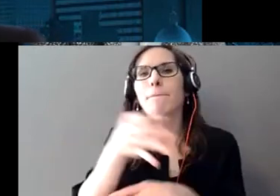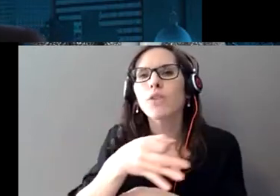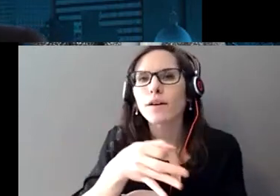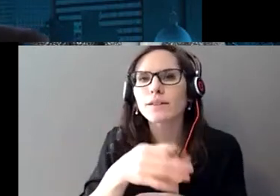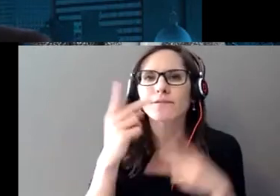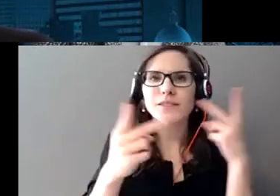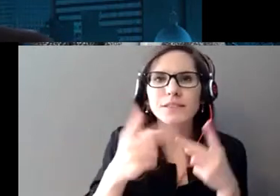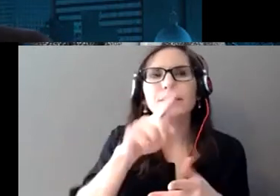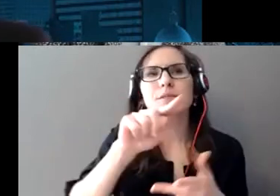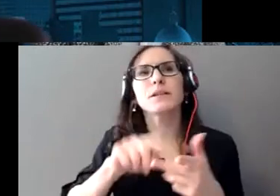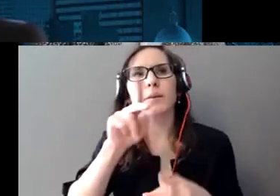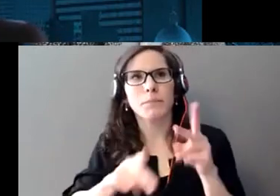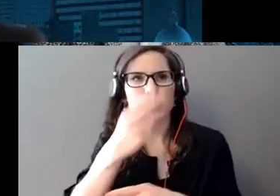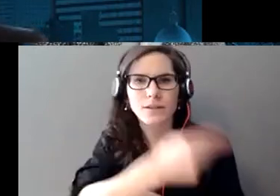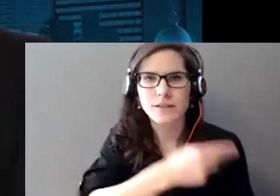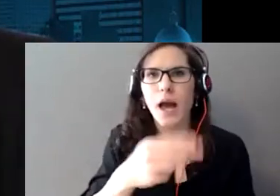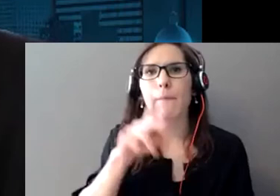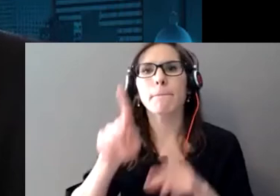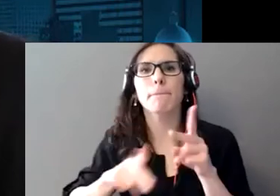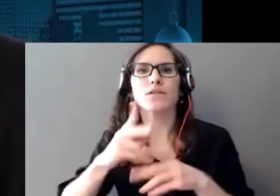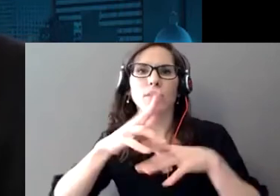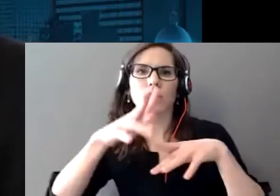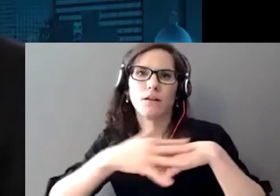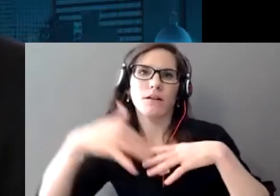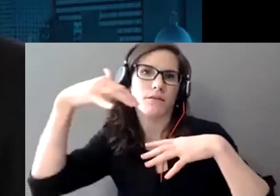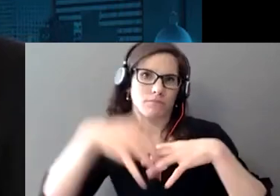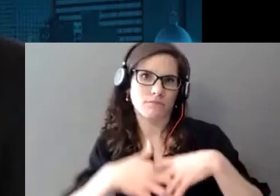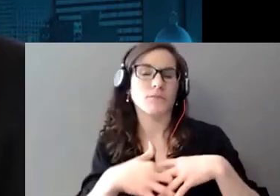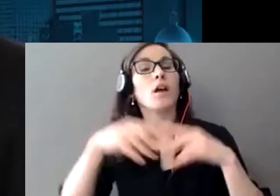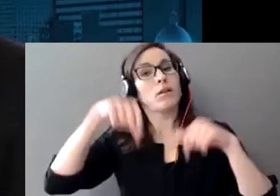de handicap personnes autochtones et à l'UQAM on ajoute aussi les personnes